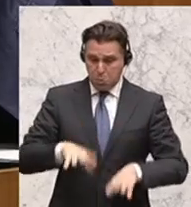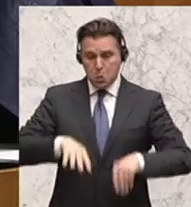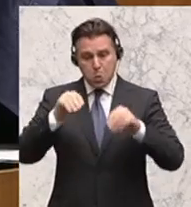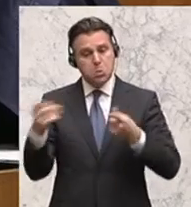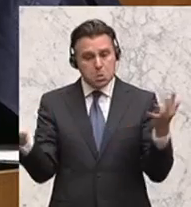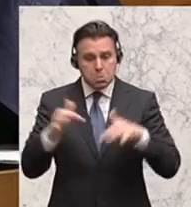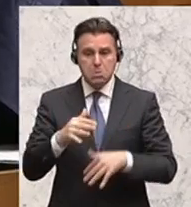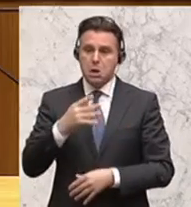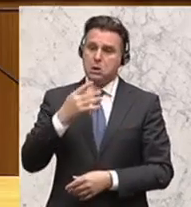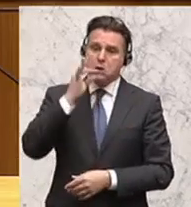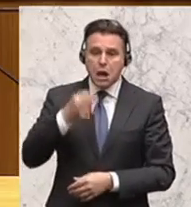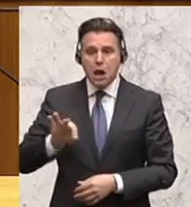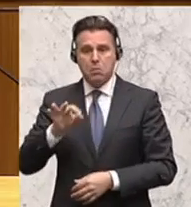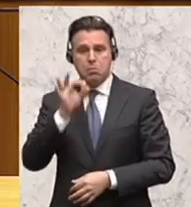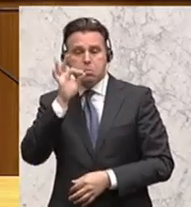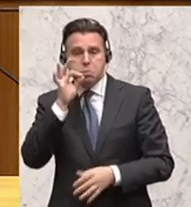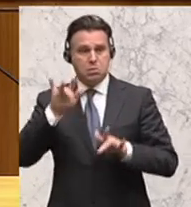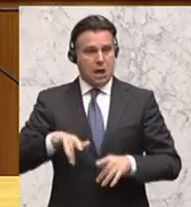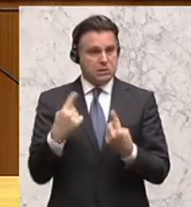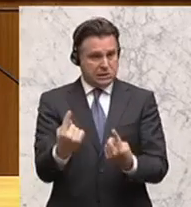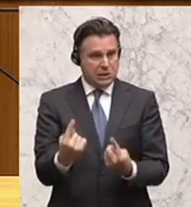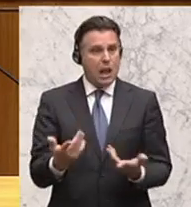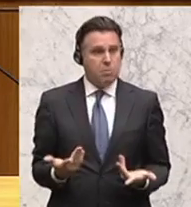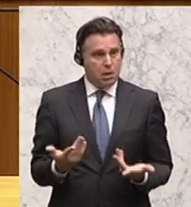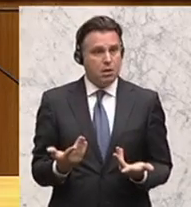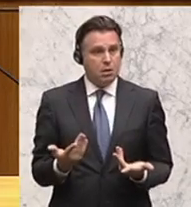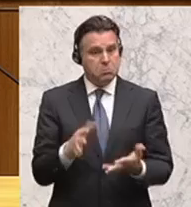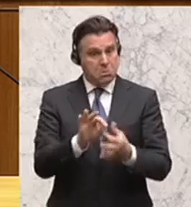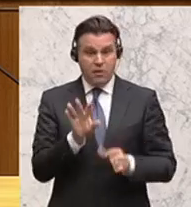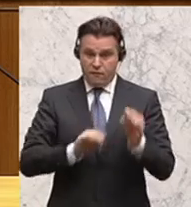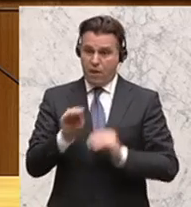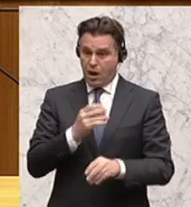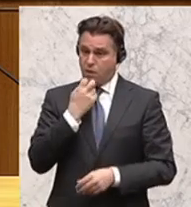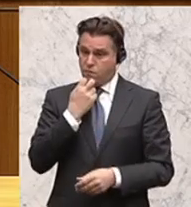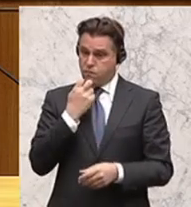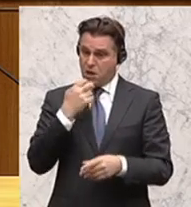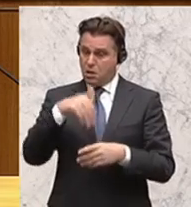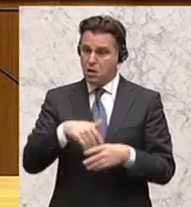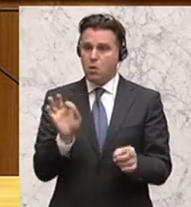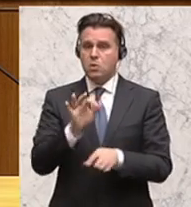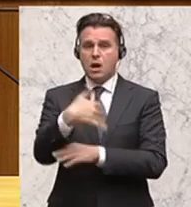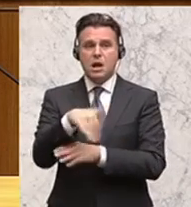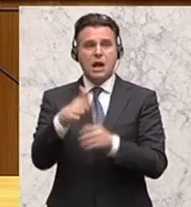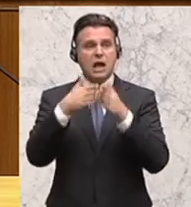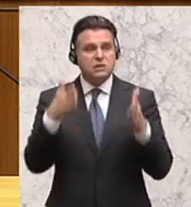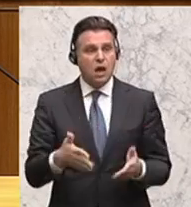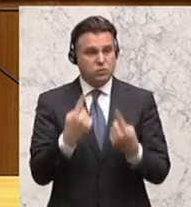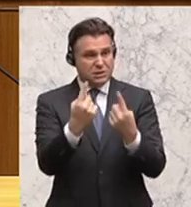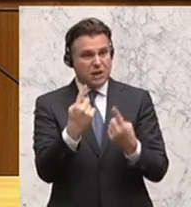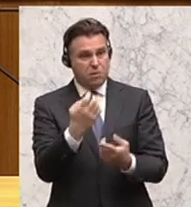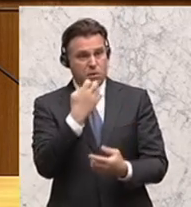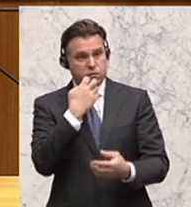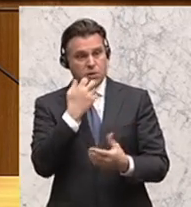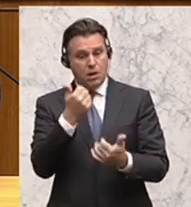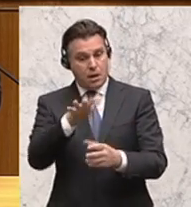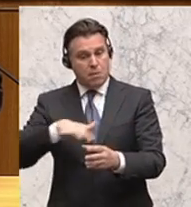diesem Zweck oder Vereinsräumlichkeiten schaffen kann zu diesem Zweck und nicht einmal ein Gastronomiebetrieb einen